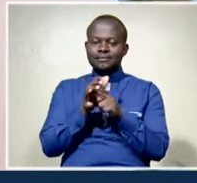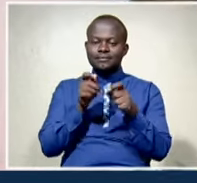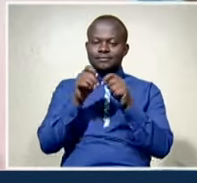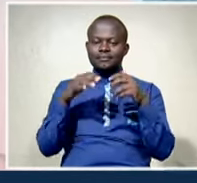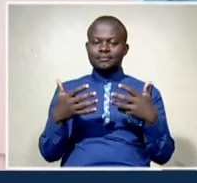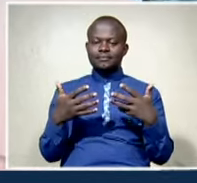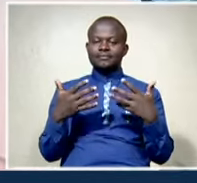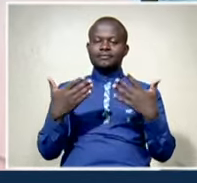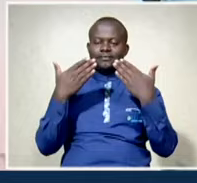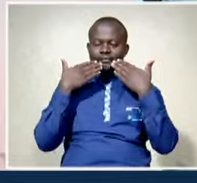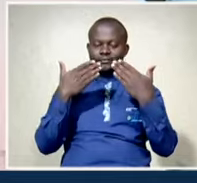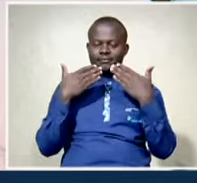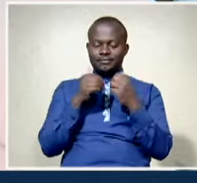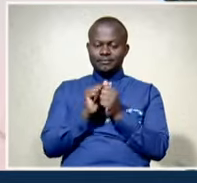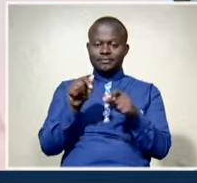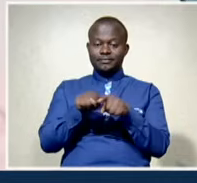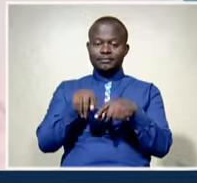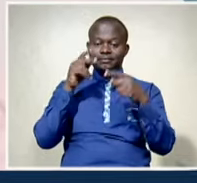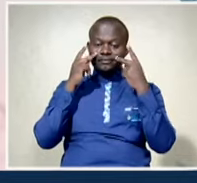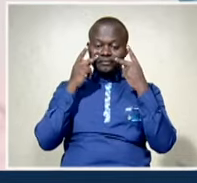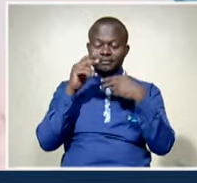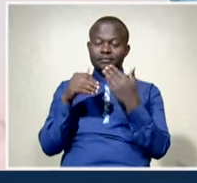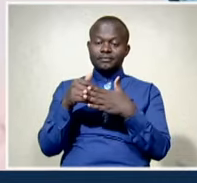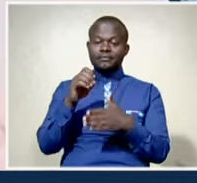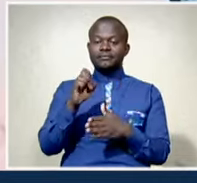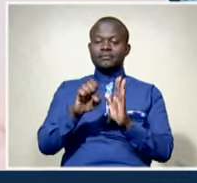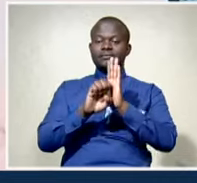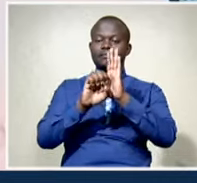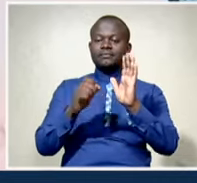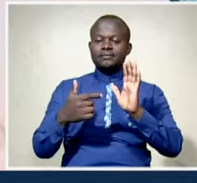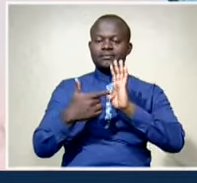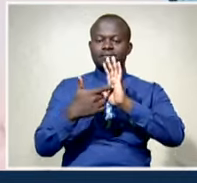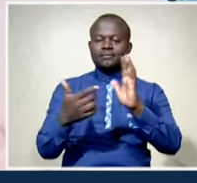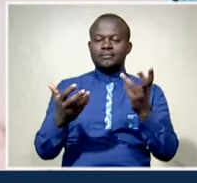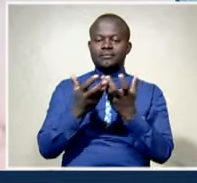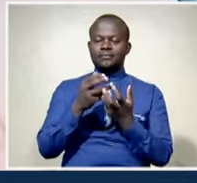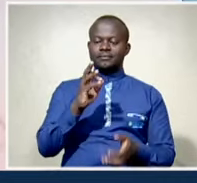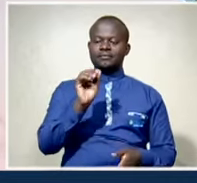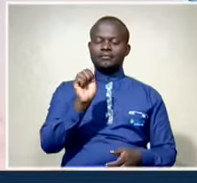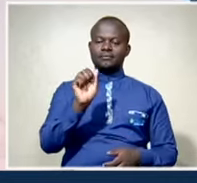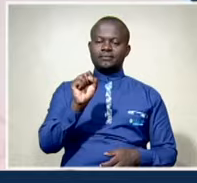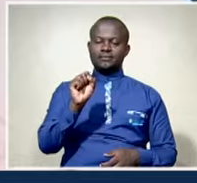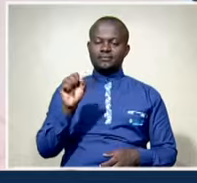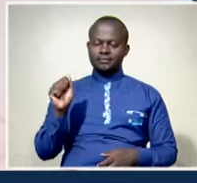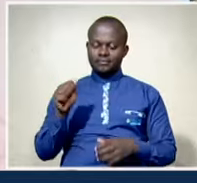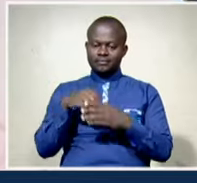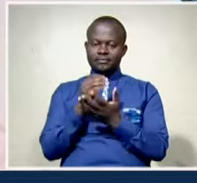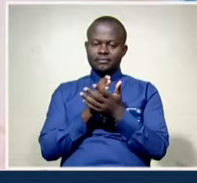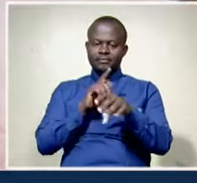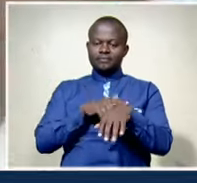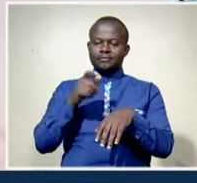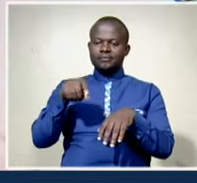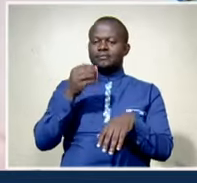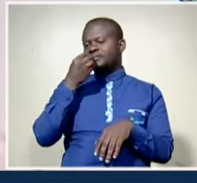mute murakoze nkuko mubibona iyi expo yahujwe n'imikino ya feyasa hari igihe baba bakeneye